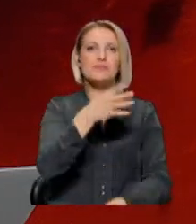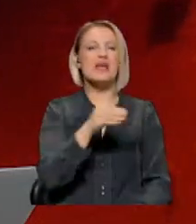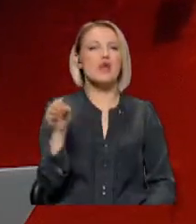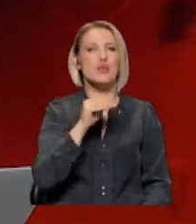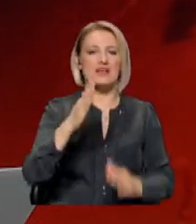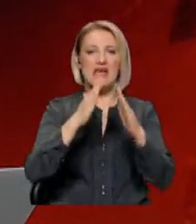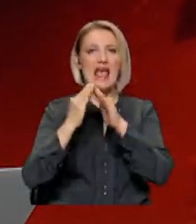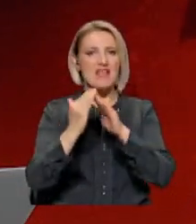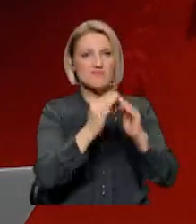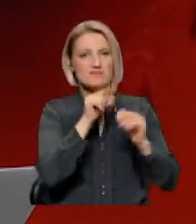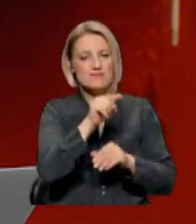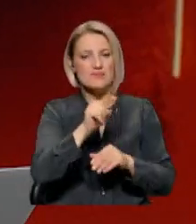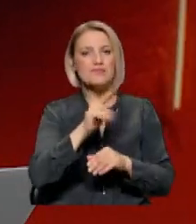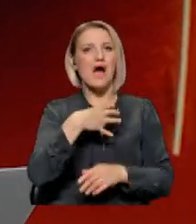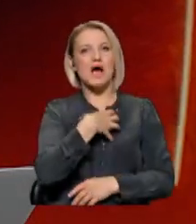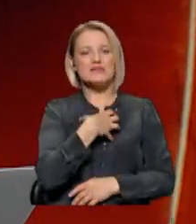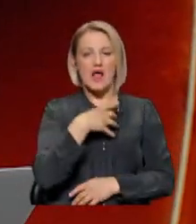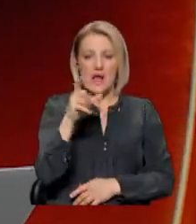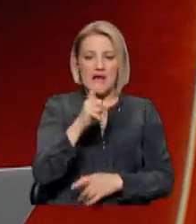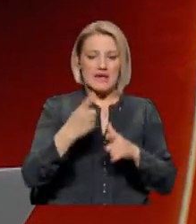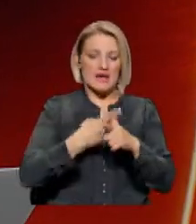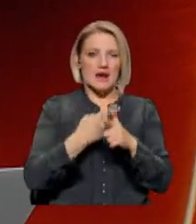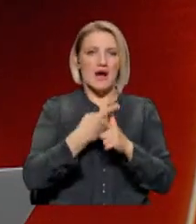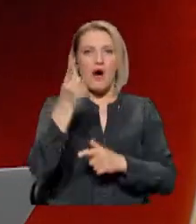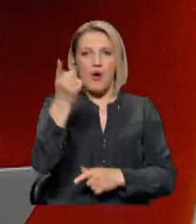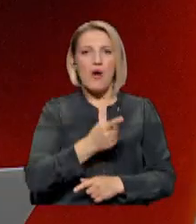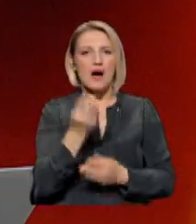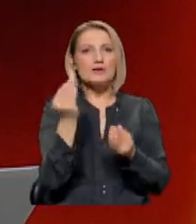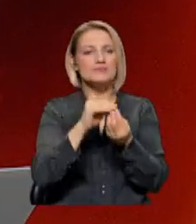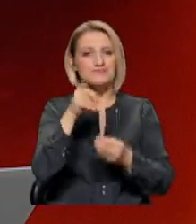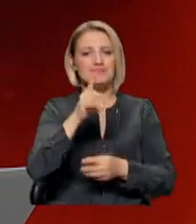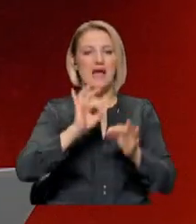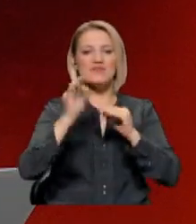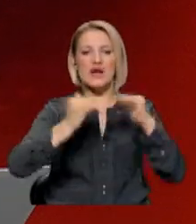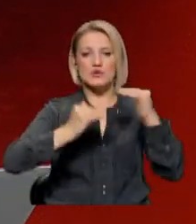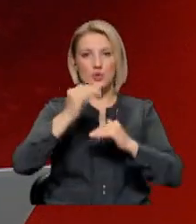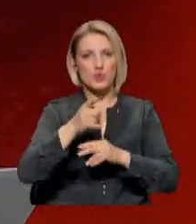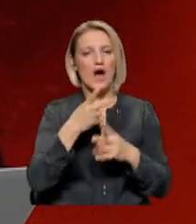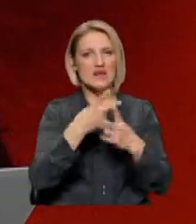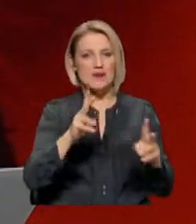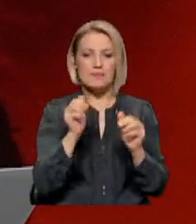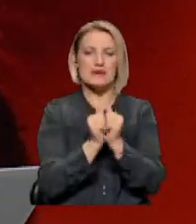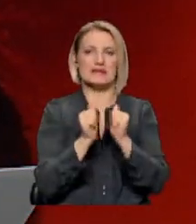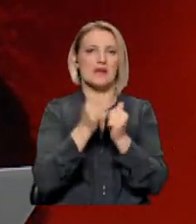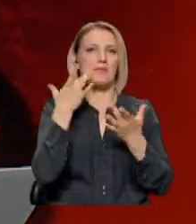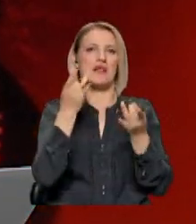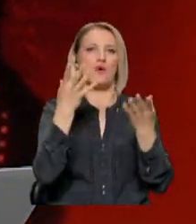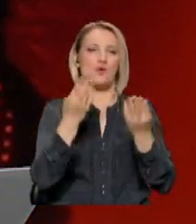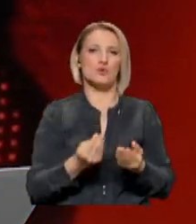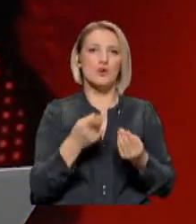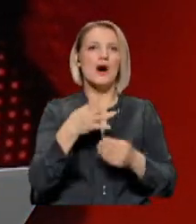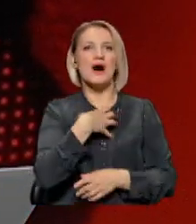Milyonlarca haneyi ilgilendiren Haziran ayı kira artış oranı da enflasyon rakamlarının açıklanmasıyla birlikte belli